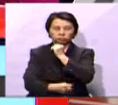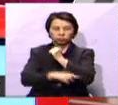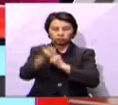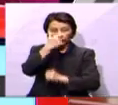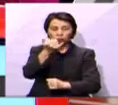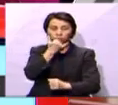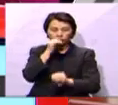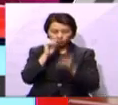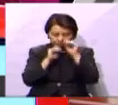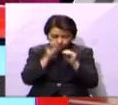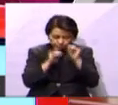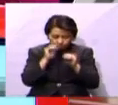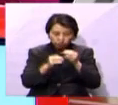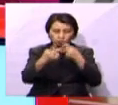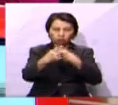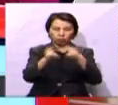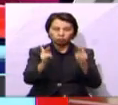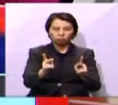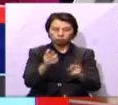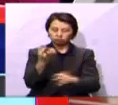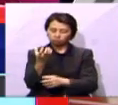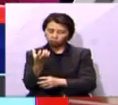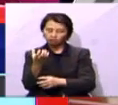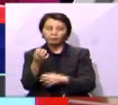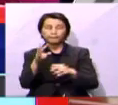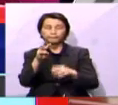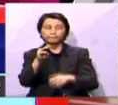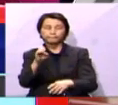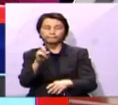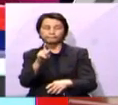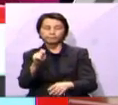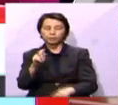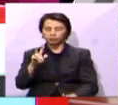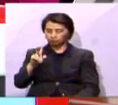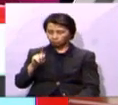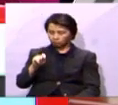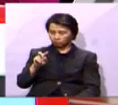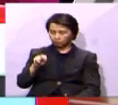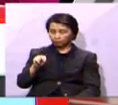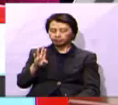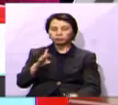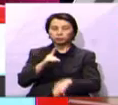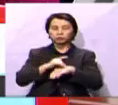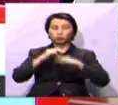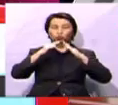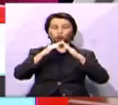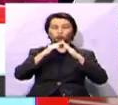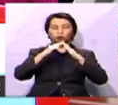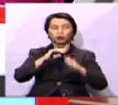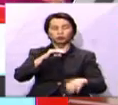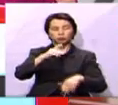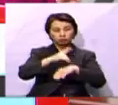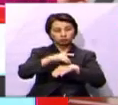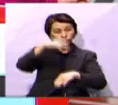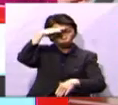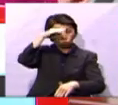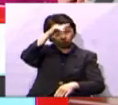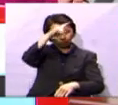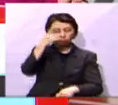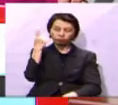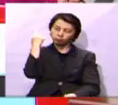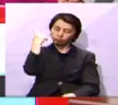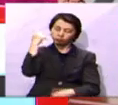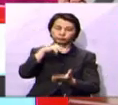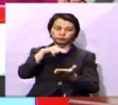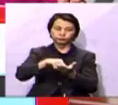kesalahan pengubahsuaian kotak meter Tenaga Nasional Berhad TNB di sebuah rumah di Johor baru-baru ini. Dan